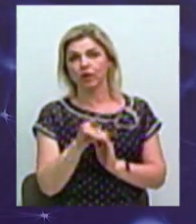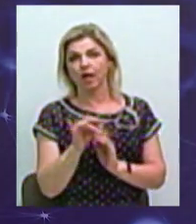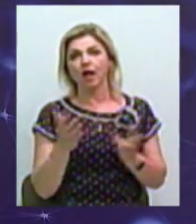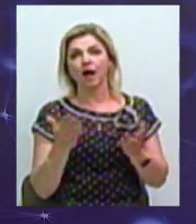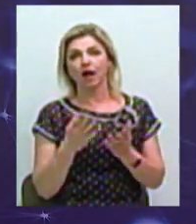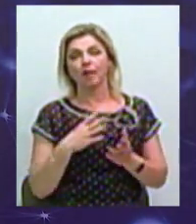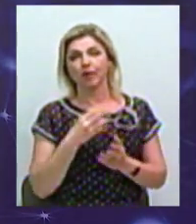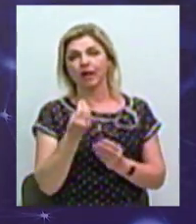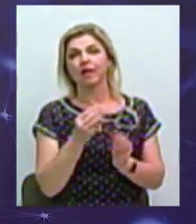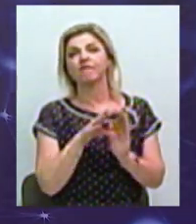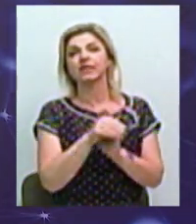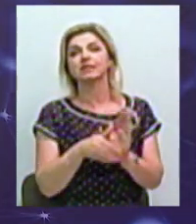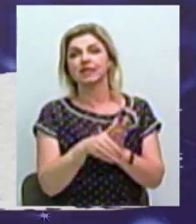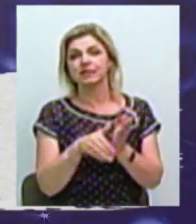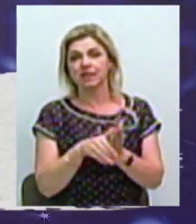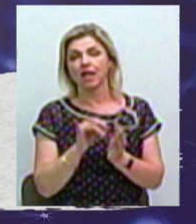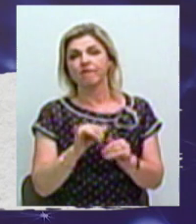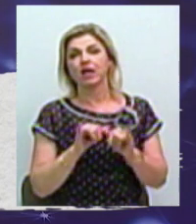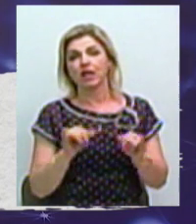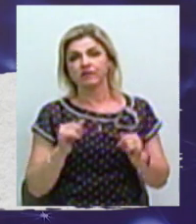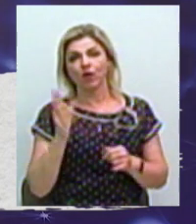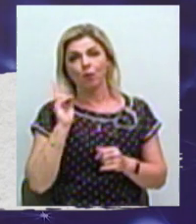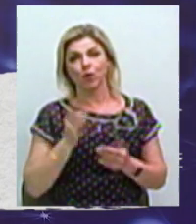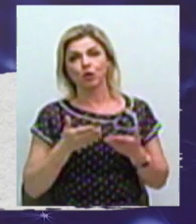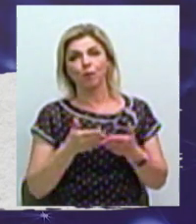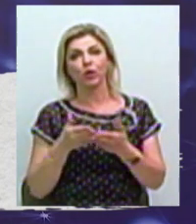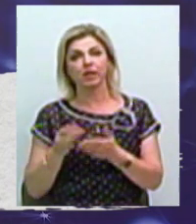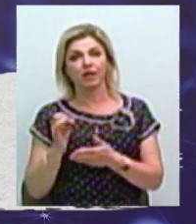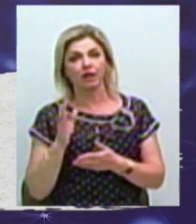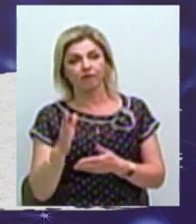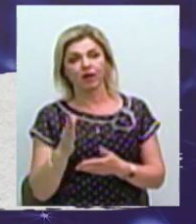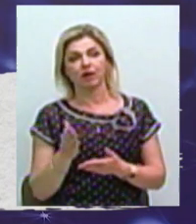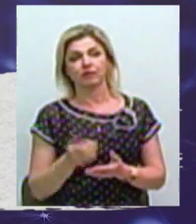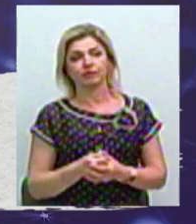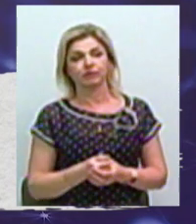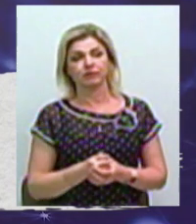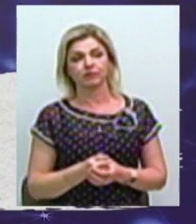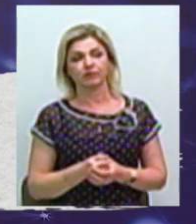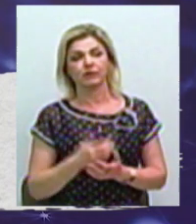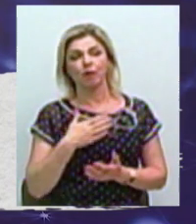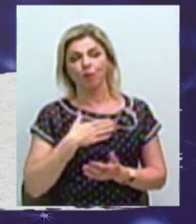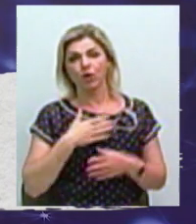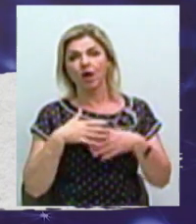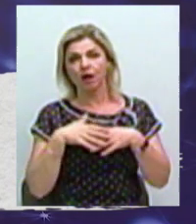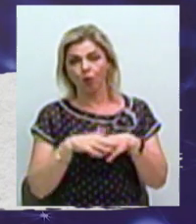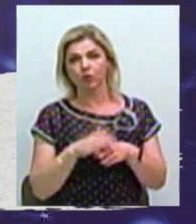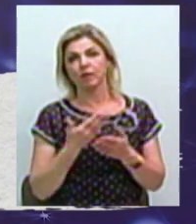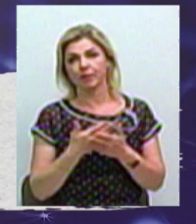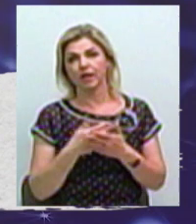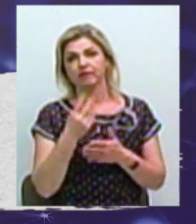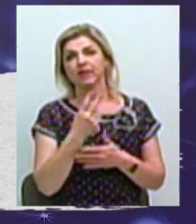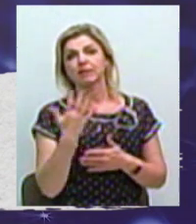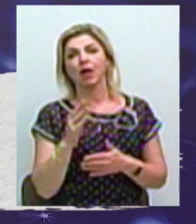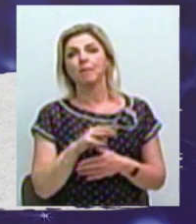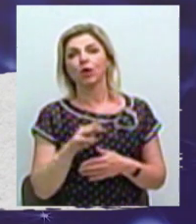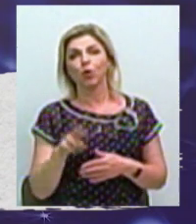були внести в морські порти і розвиток морських портів, то принаймні, по моїм подрахункам, це близько 25